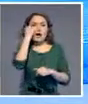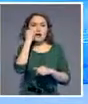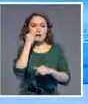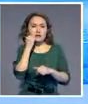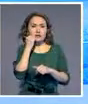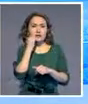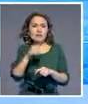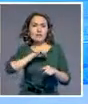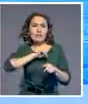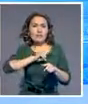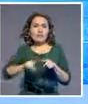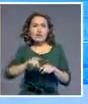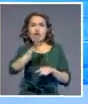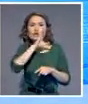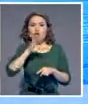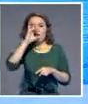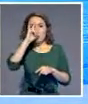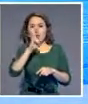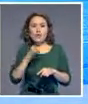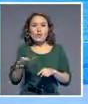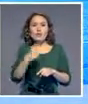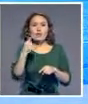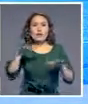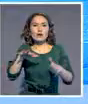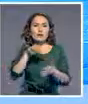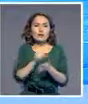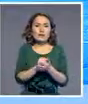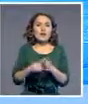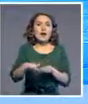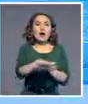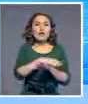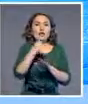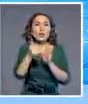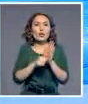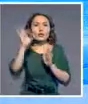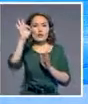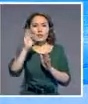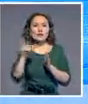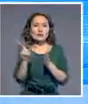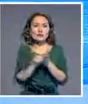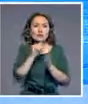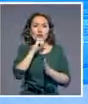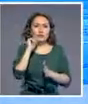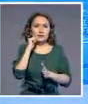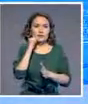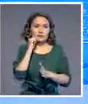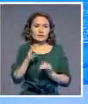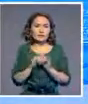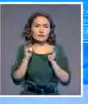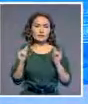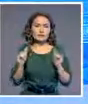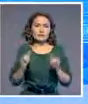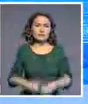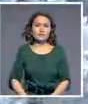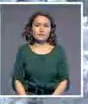бара жатқан өңірлер арасында солтүстік Қазақстан облысы көш бастап тұр. Мұндағы халықтың 16% зейнеткерлер. Тілшіміз Сағындық Сәбитұлы